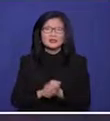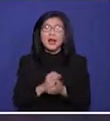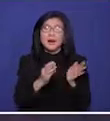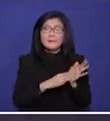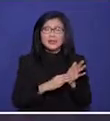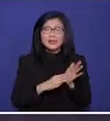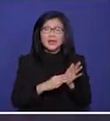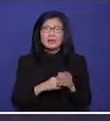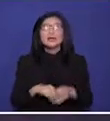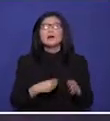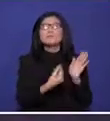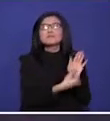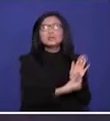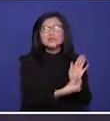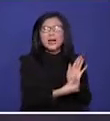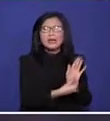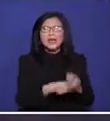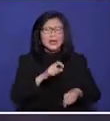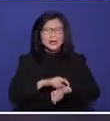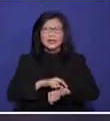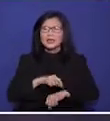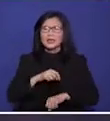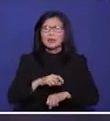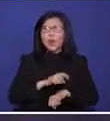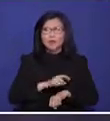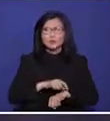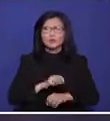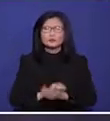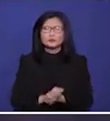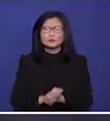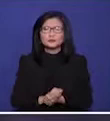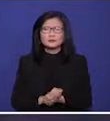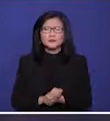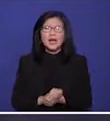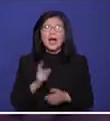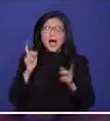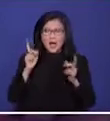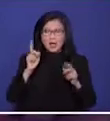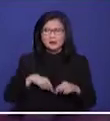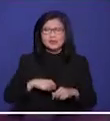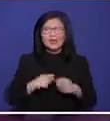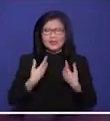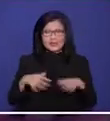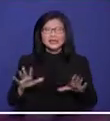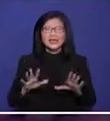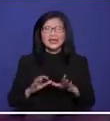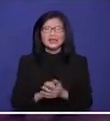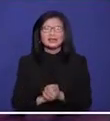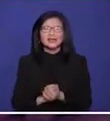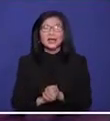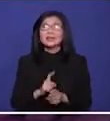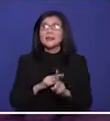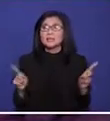masalah pembuktian, dan waktu yang terlalu jauh. Harusnya ini sudah selesai setelah peristiwa itu terjadi.